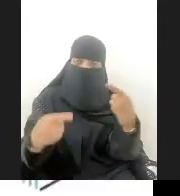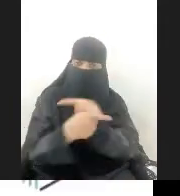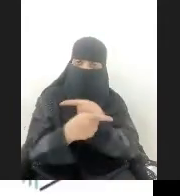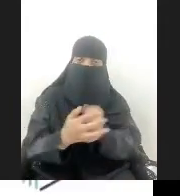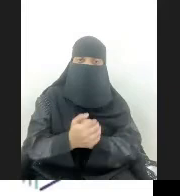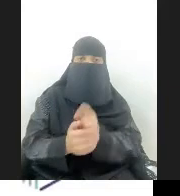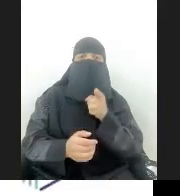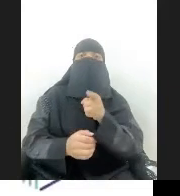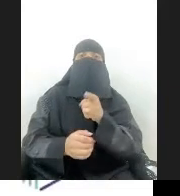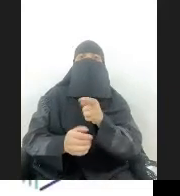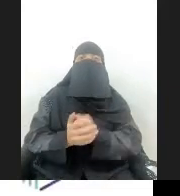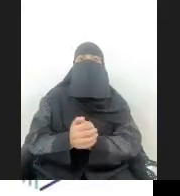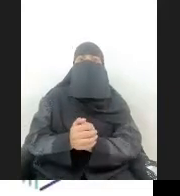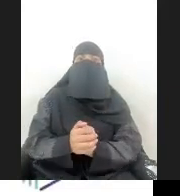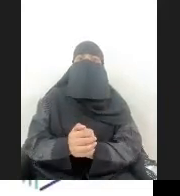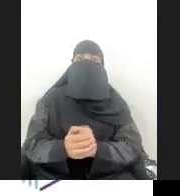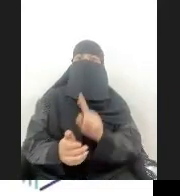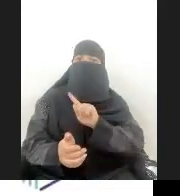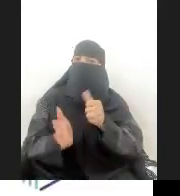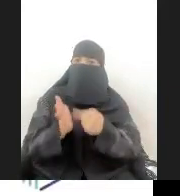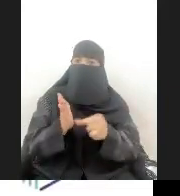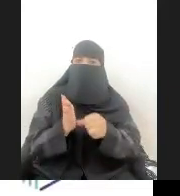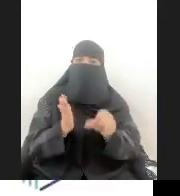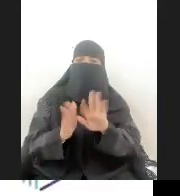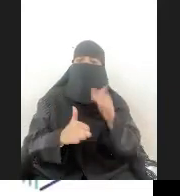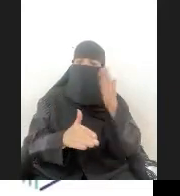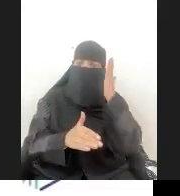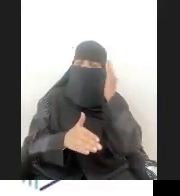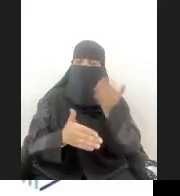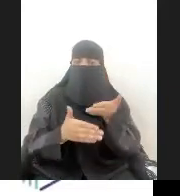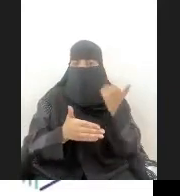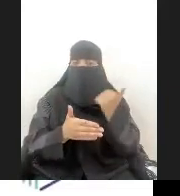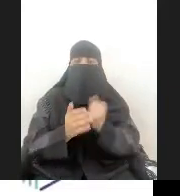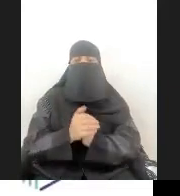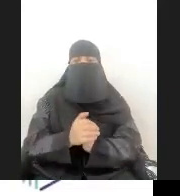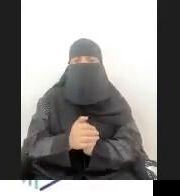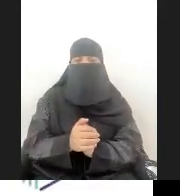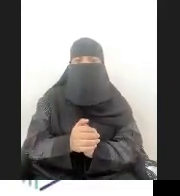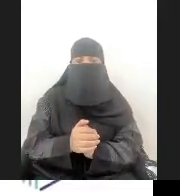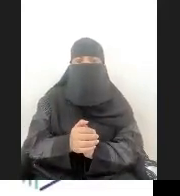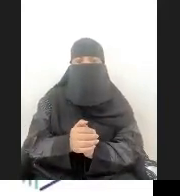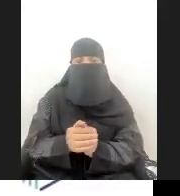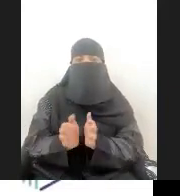كتاب Understanding by Design لويجنز أند مكتاينج